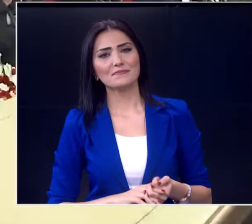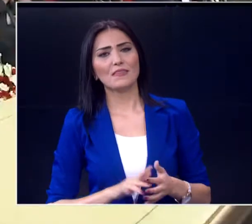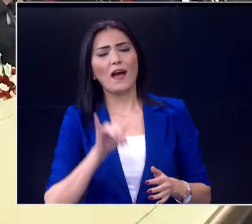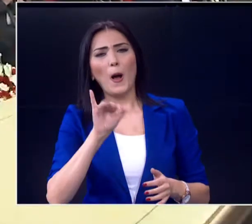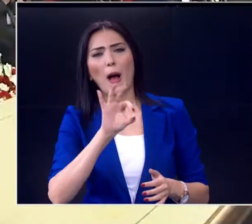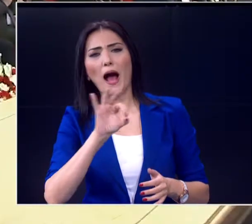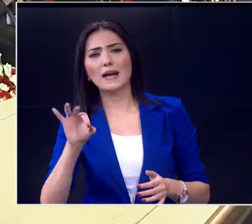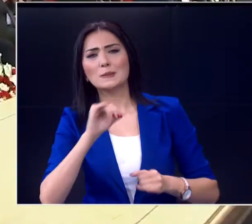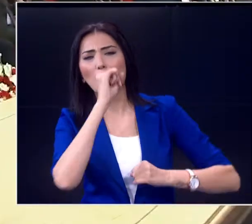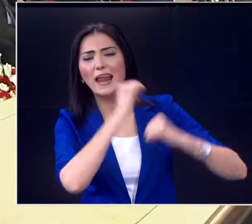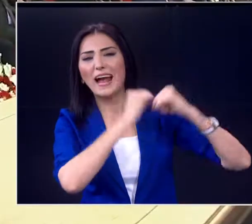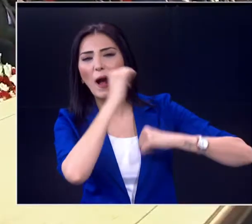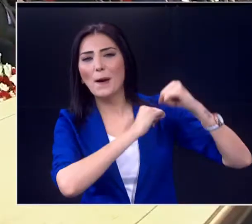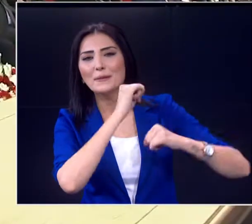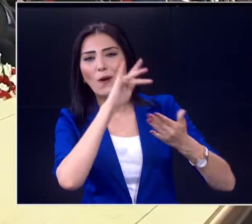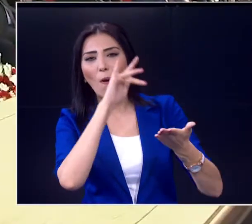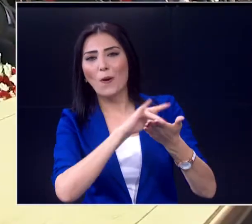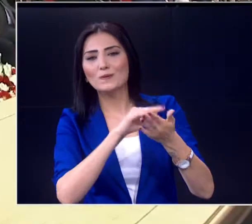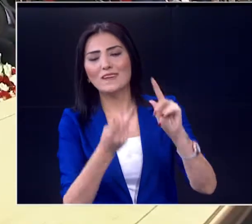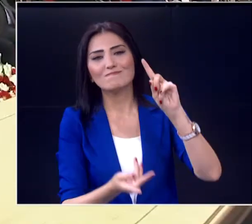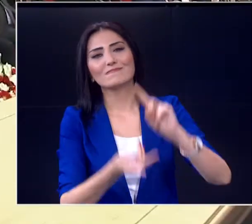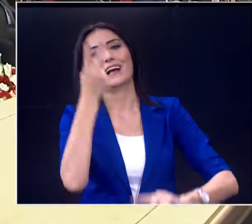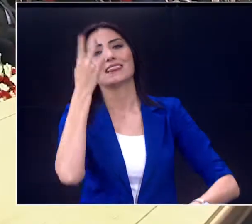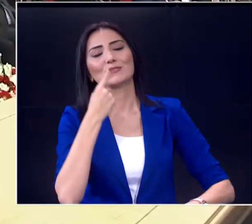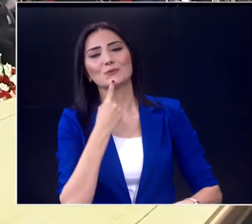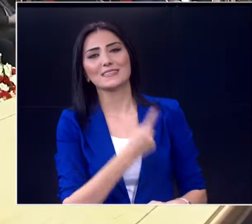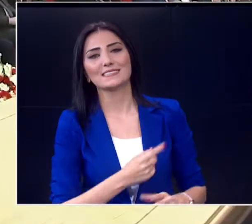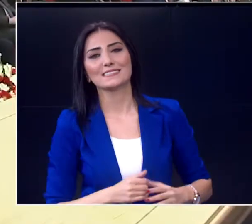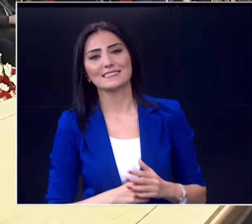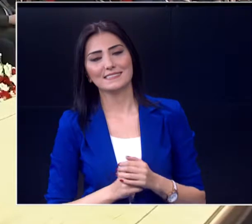Haksız rekabeti ortadan kaldıracağız.